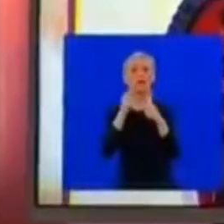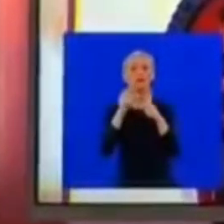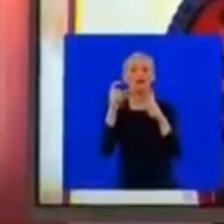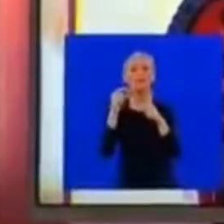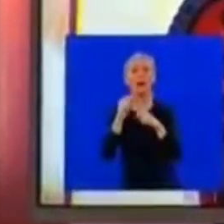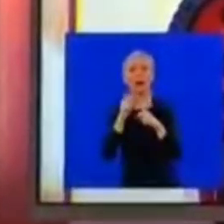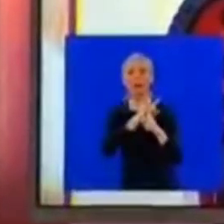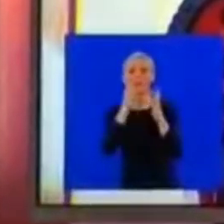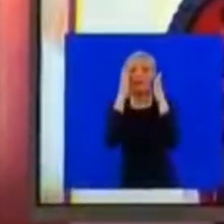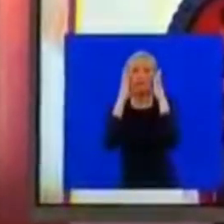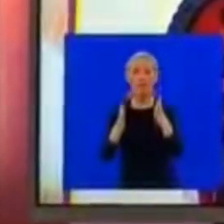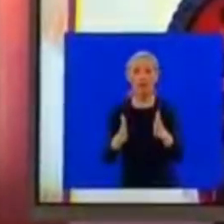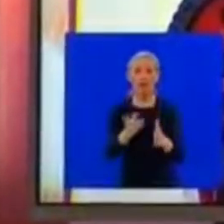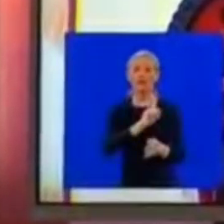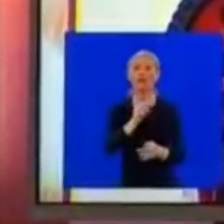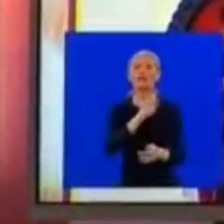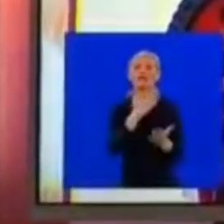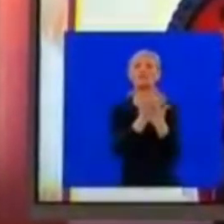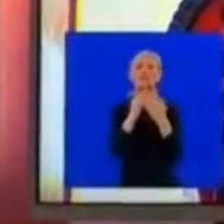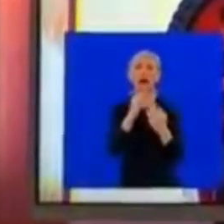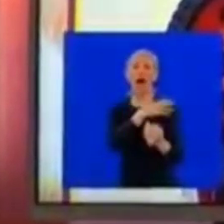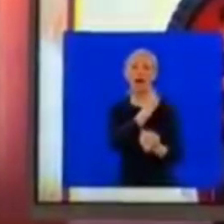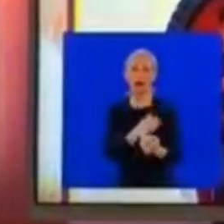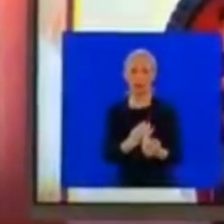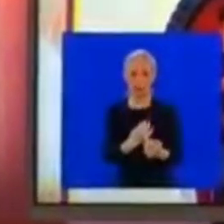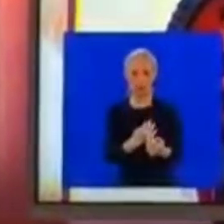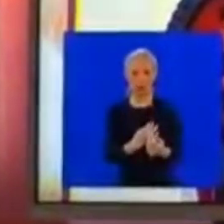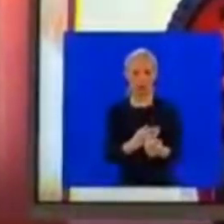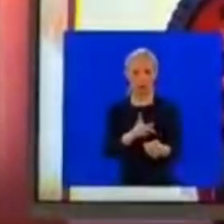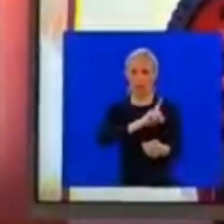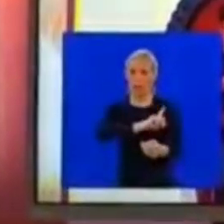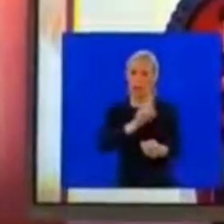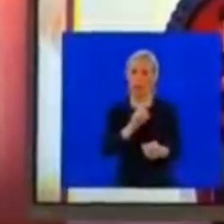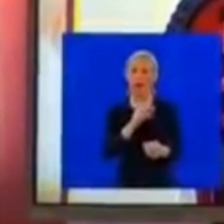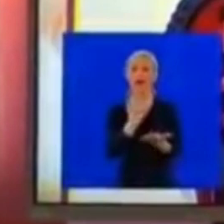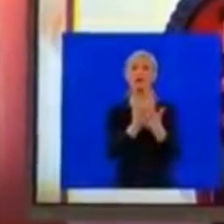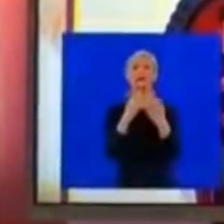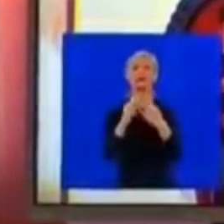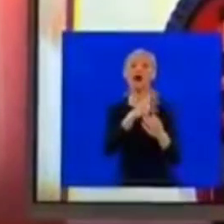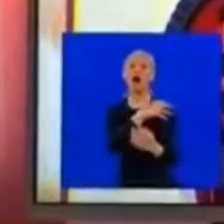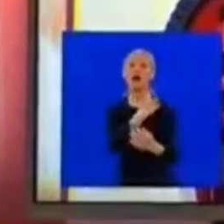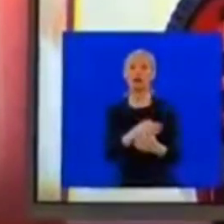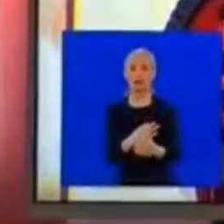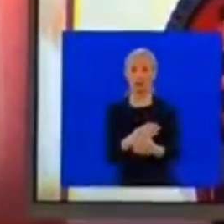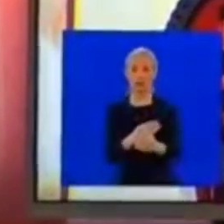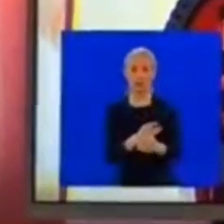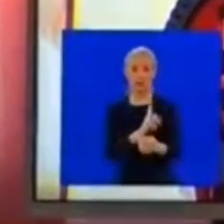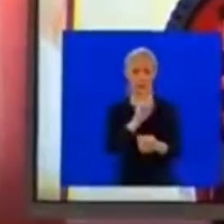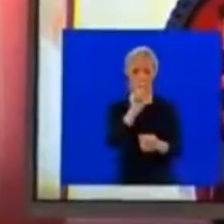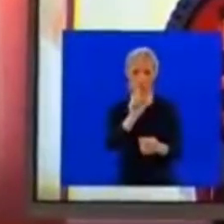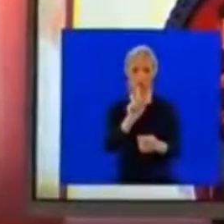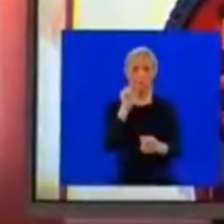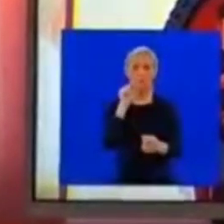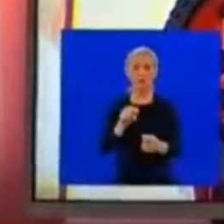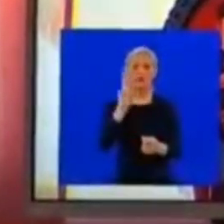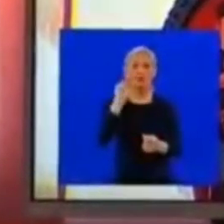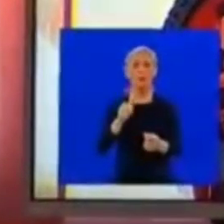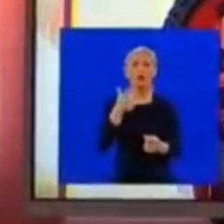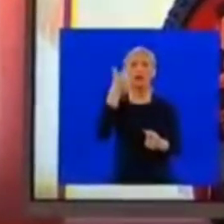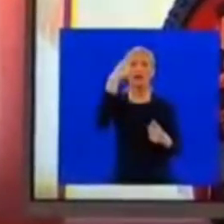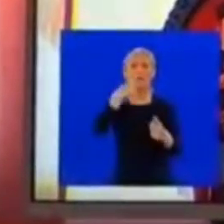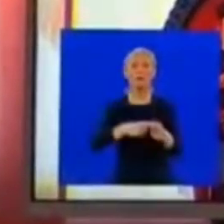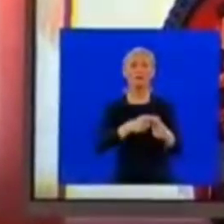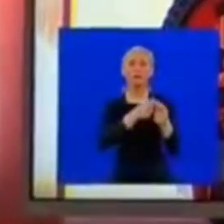lijevima, je ne za Hrvatsku. Ne za Hrvatsku. I tu se mora jednom podvući